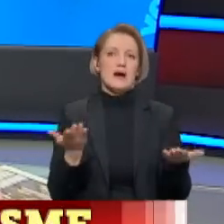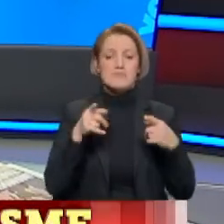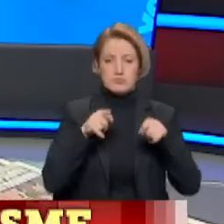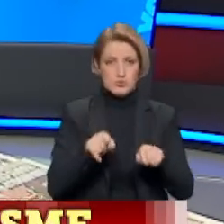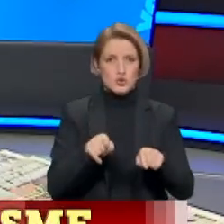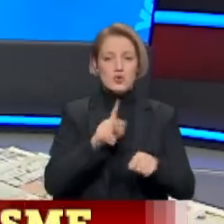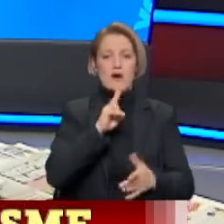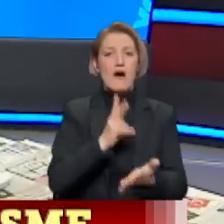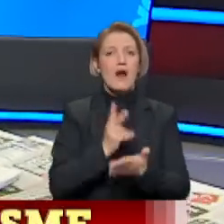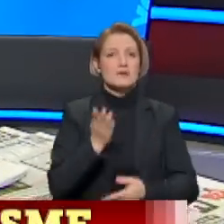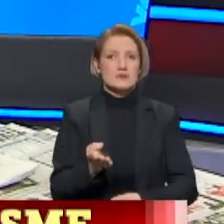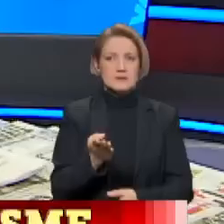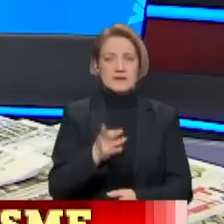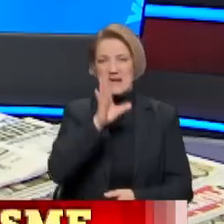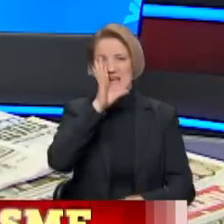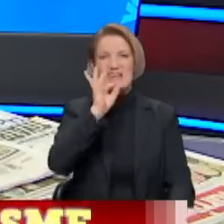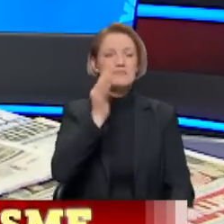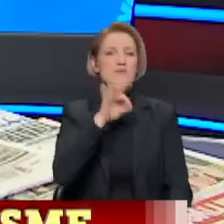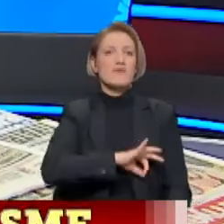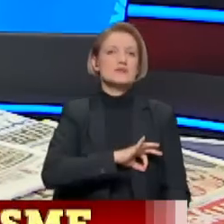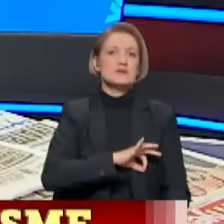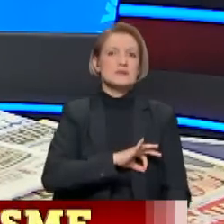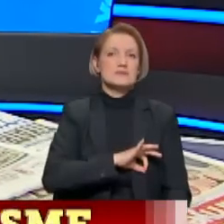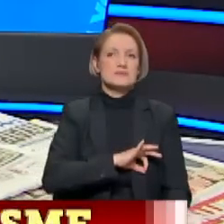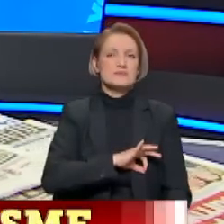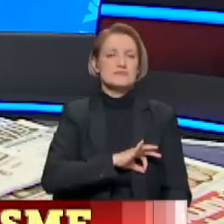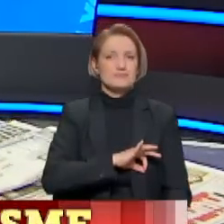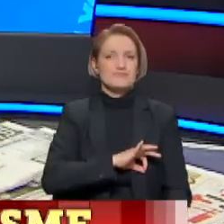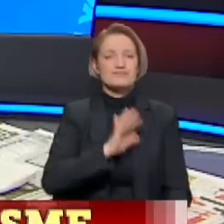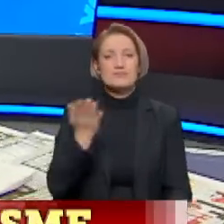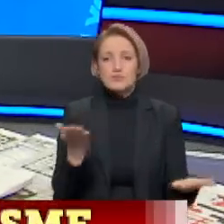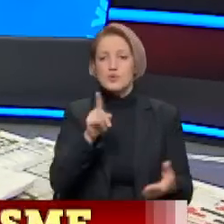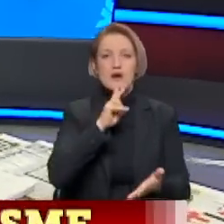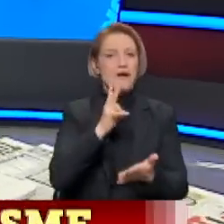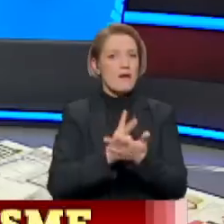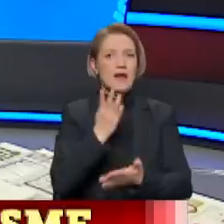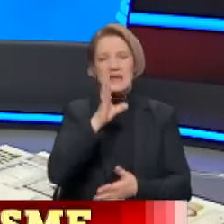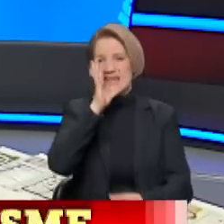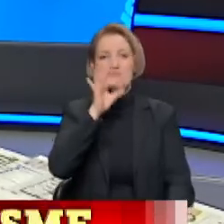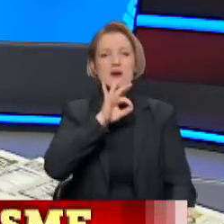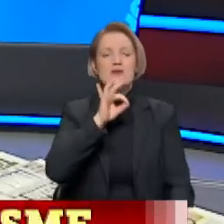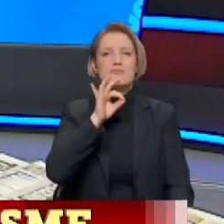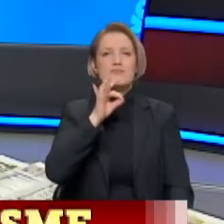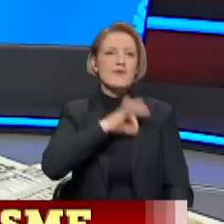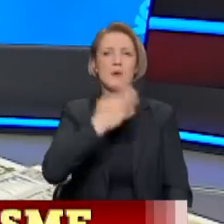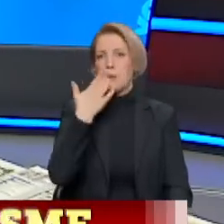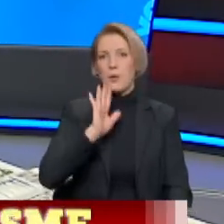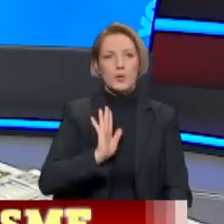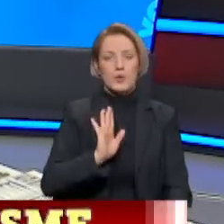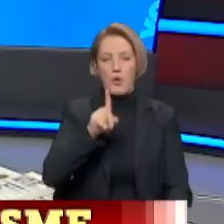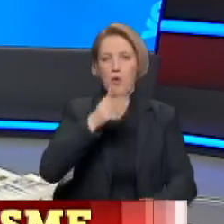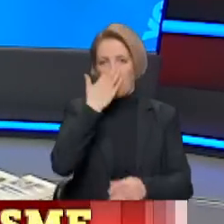bu karar kime yarar ya da bu karar kime yaramaz?